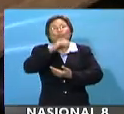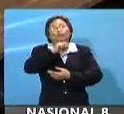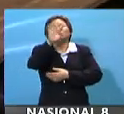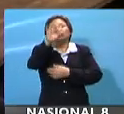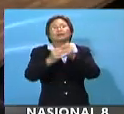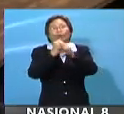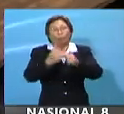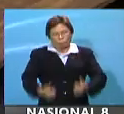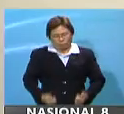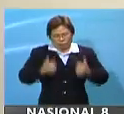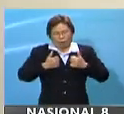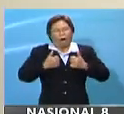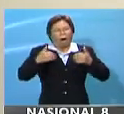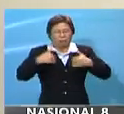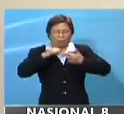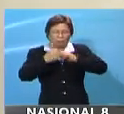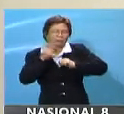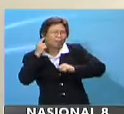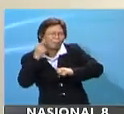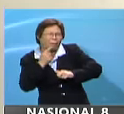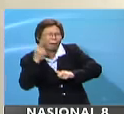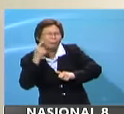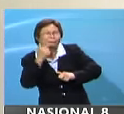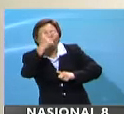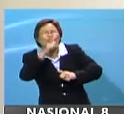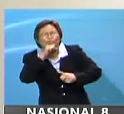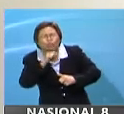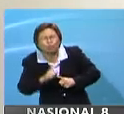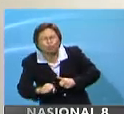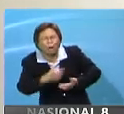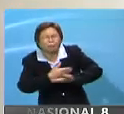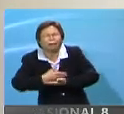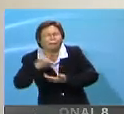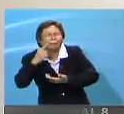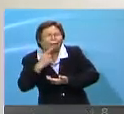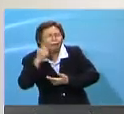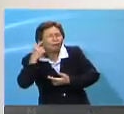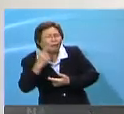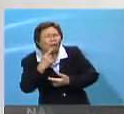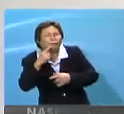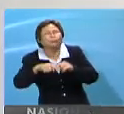Siti Ra'ana kini mempunyai masalah pendengaran, memandangkan usianya yang semakin meningkat.